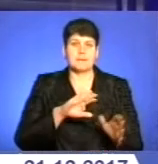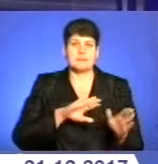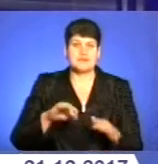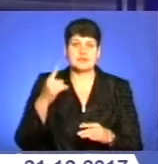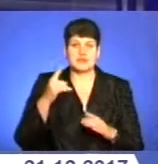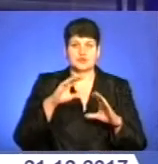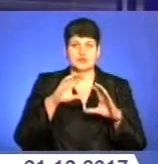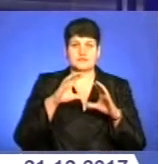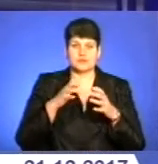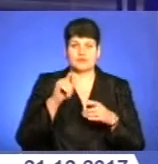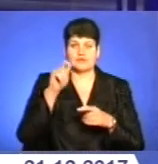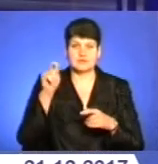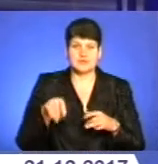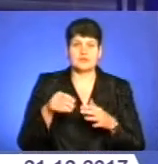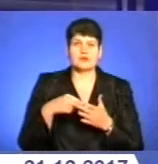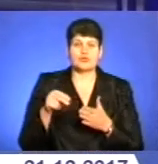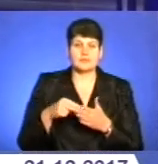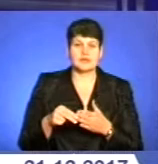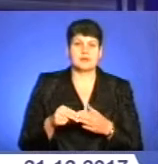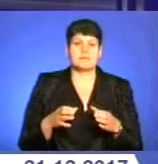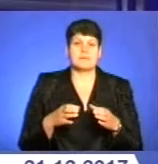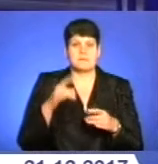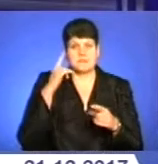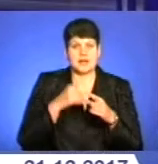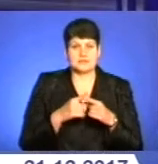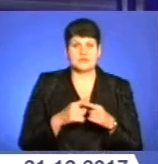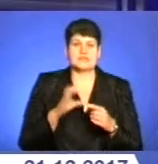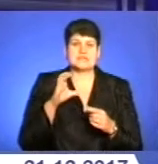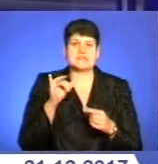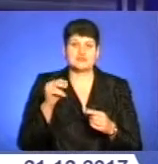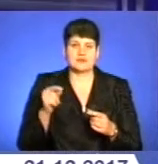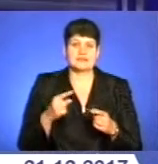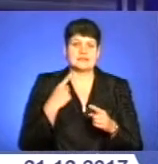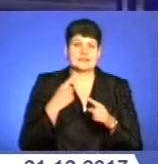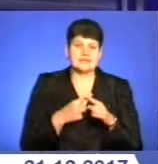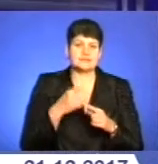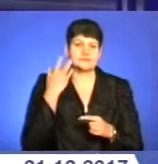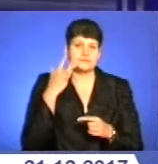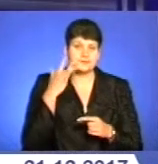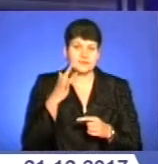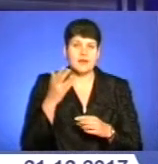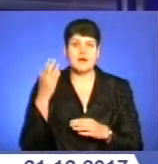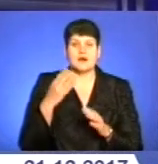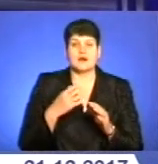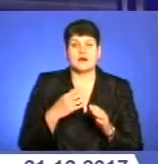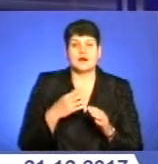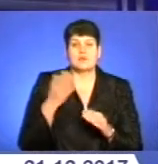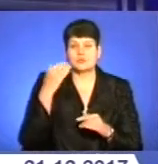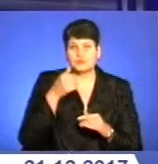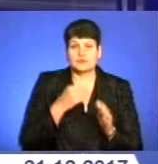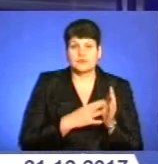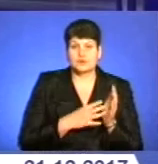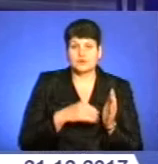світової їх викупило братство січових стрільців Сполучених Штатів Америки. А в 90-х роках минулого століття вони опинилися